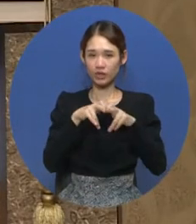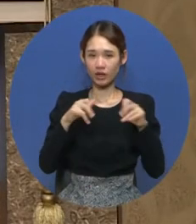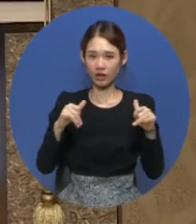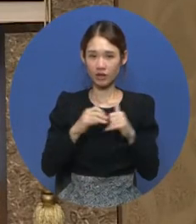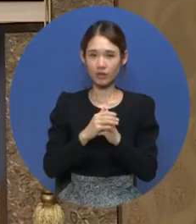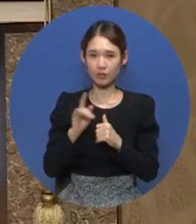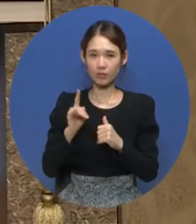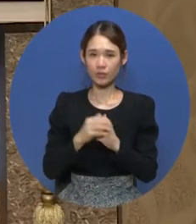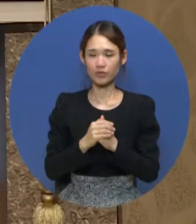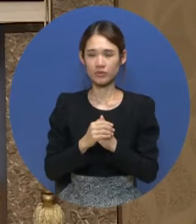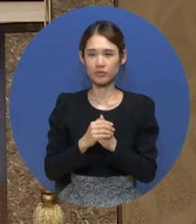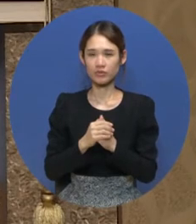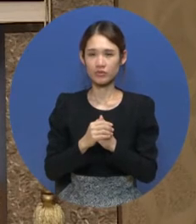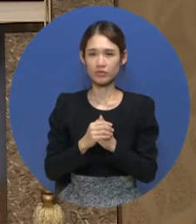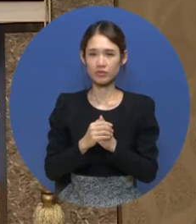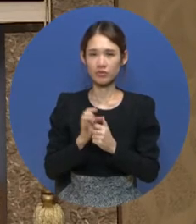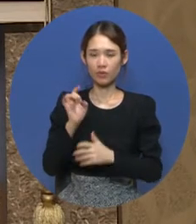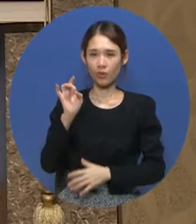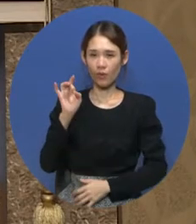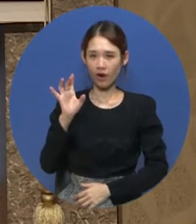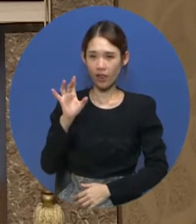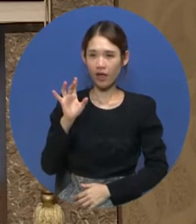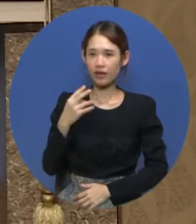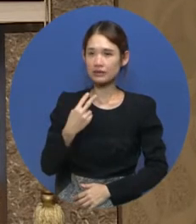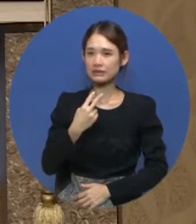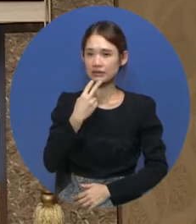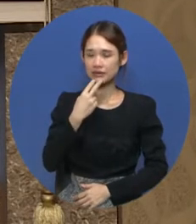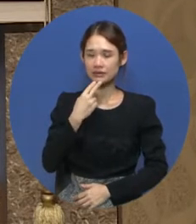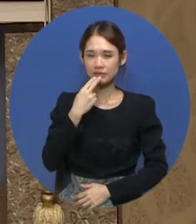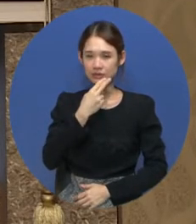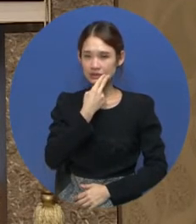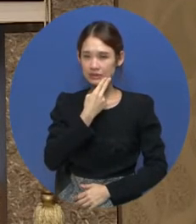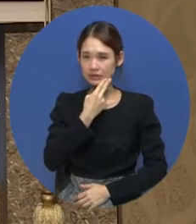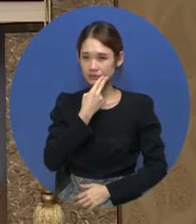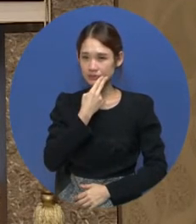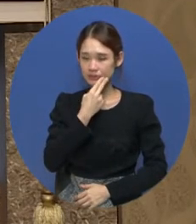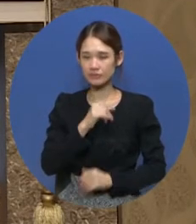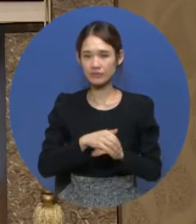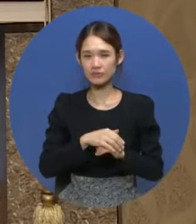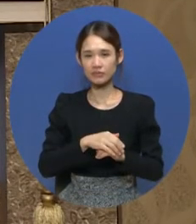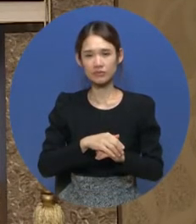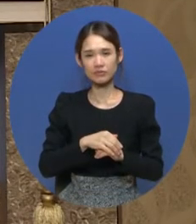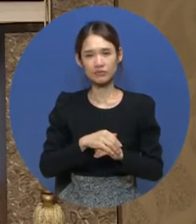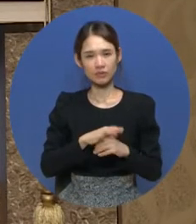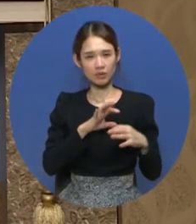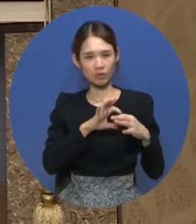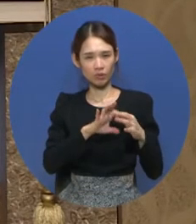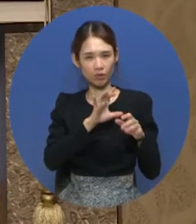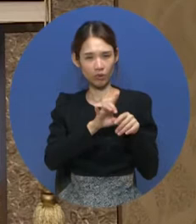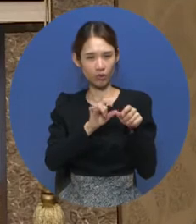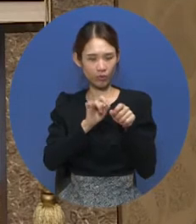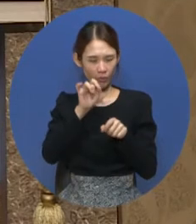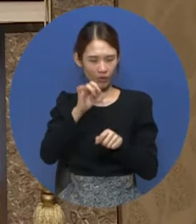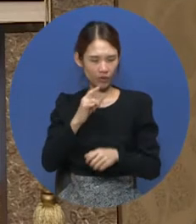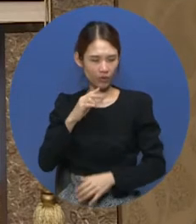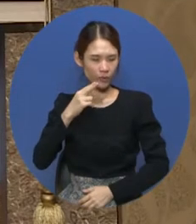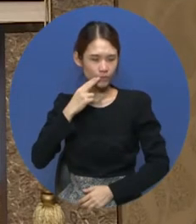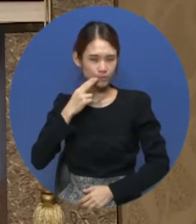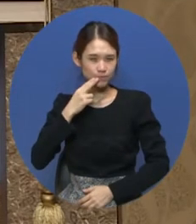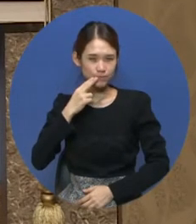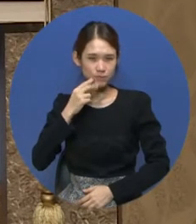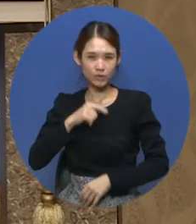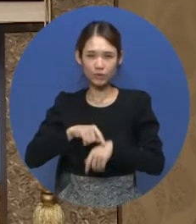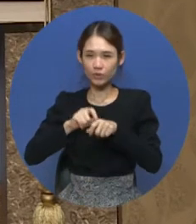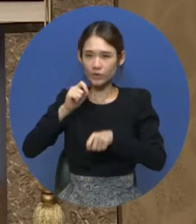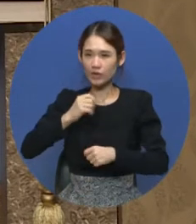사실 어 흡연에 의한 분들 흡연의 의해서 올해 떤 흡연의 의해서 패가